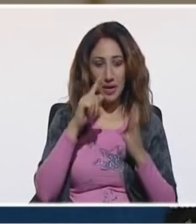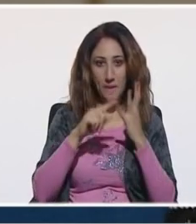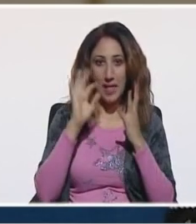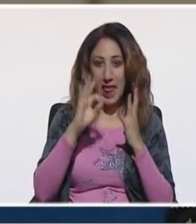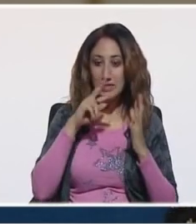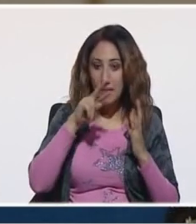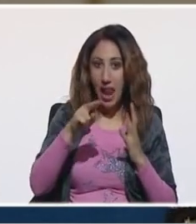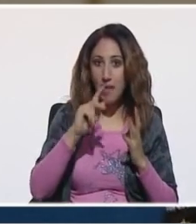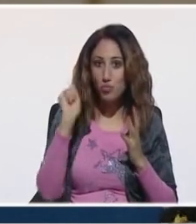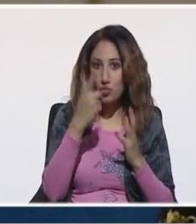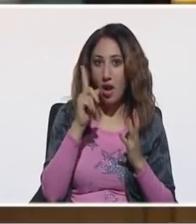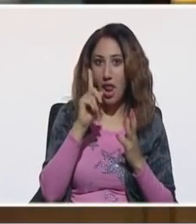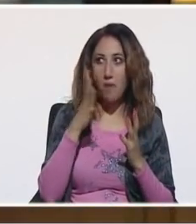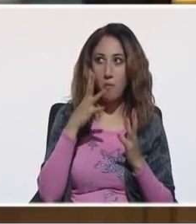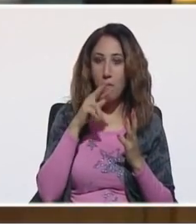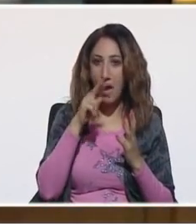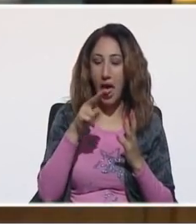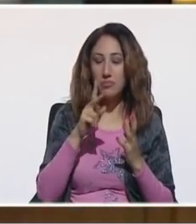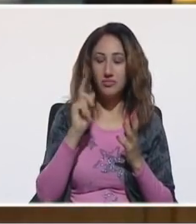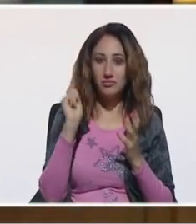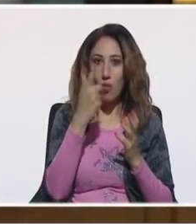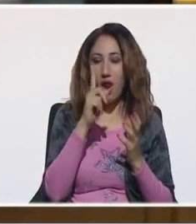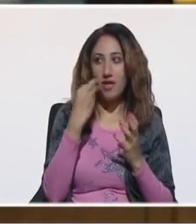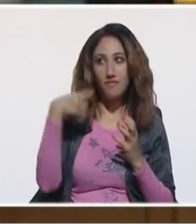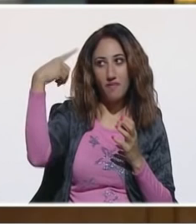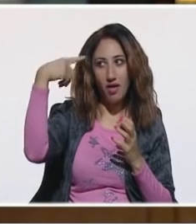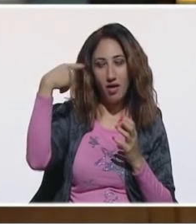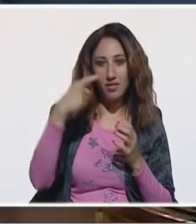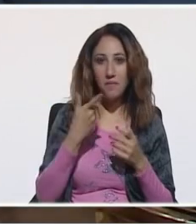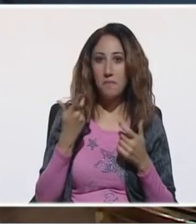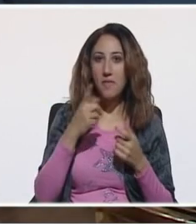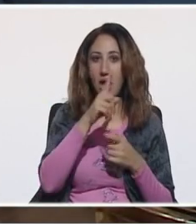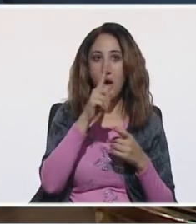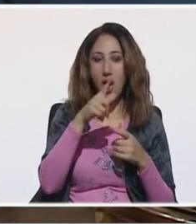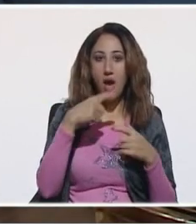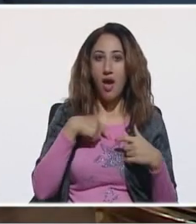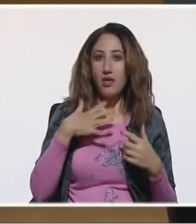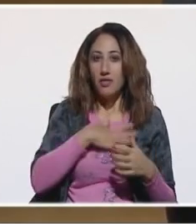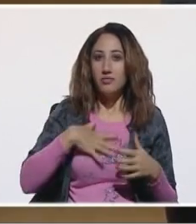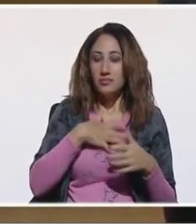ما تتكلمي. رومانسيه؟ مين فيهم رومانسيه؟ عبير اكتر.